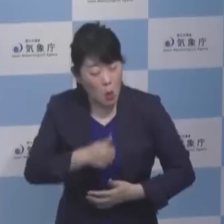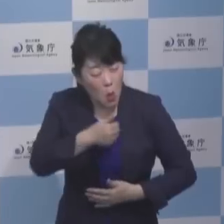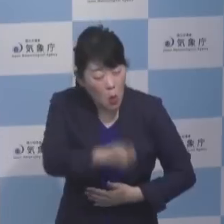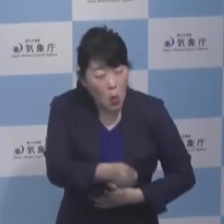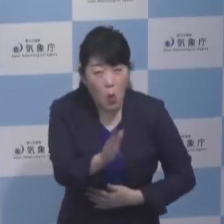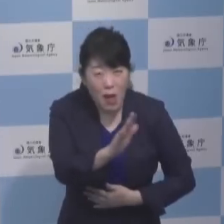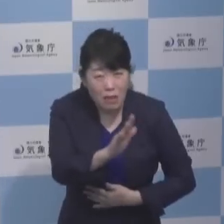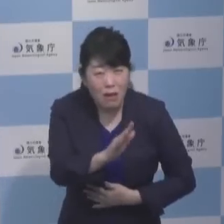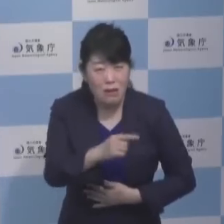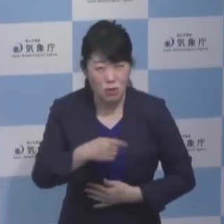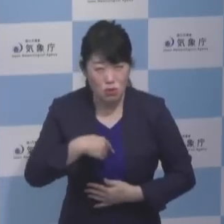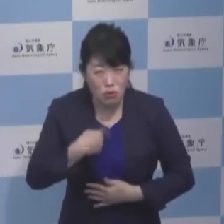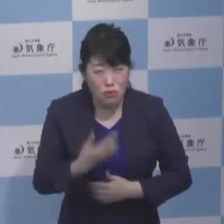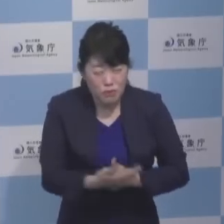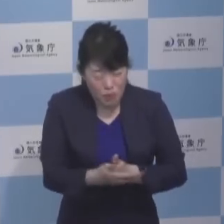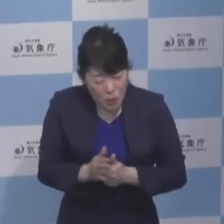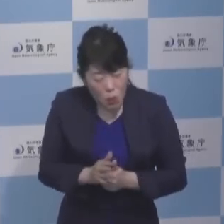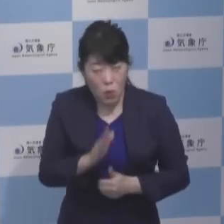けてください。